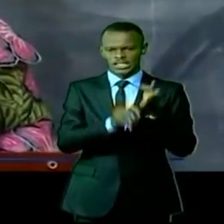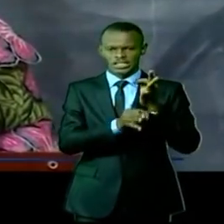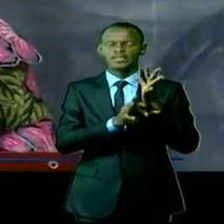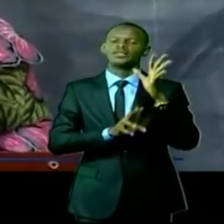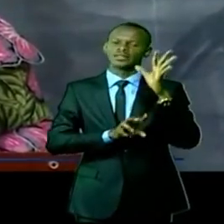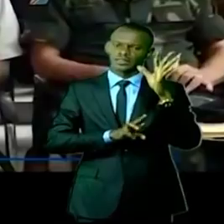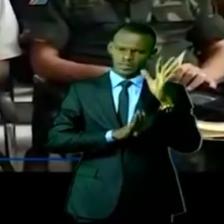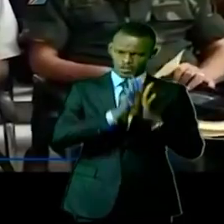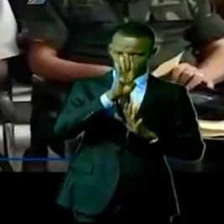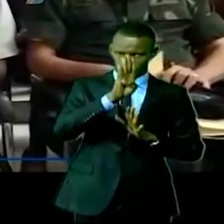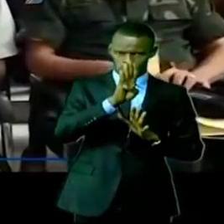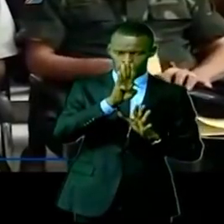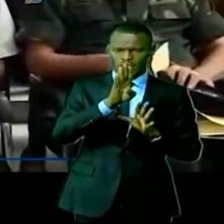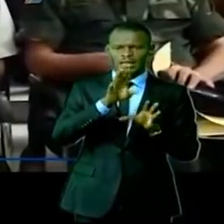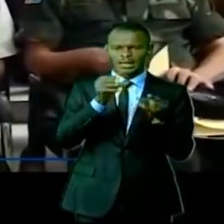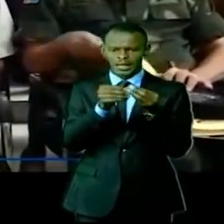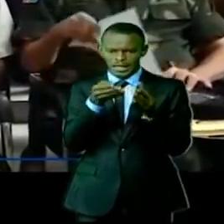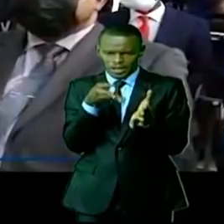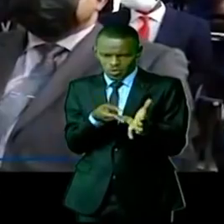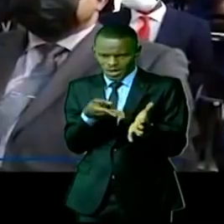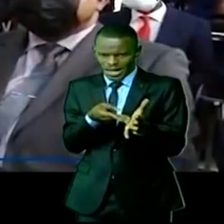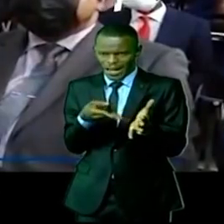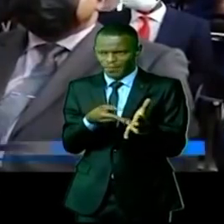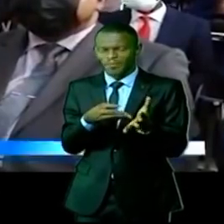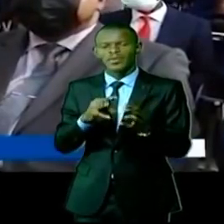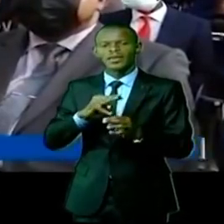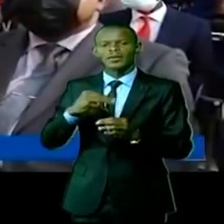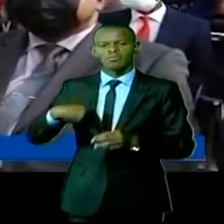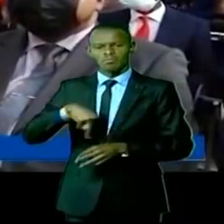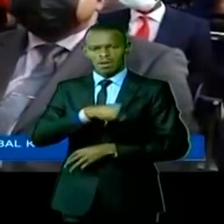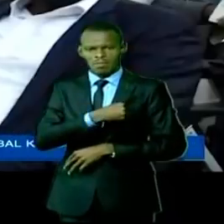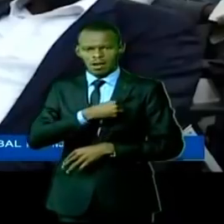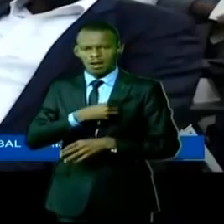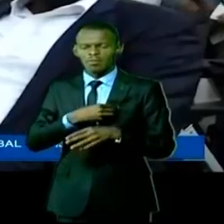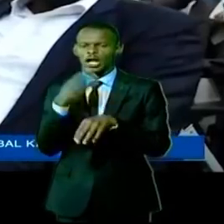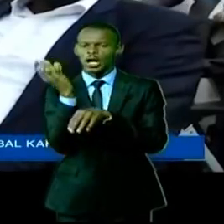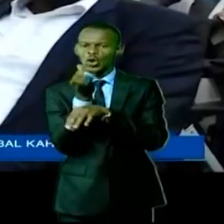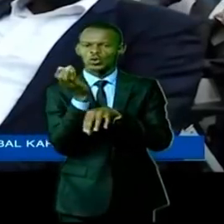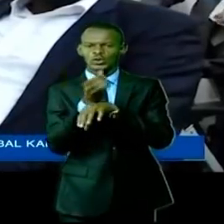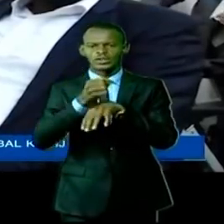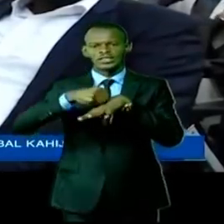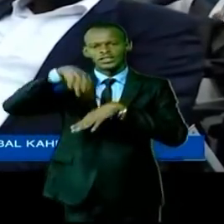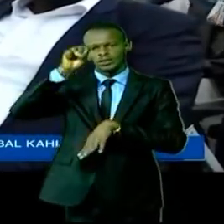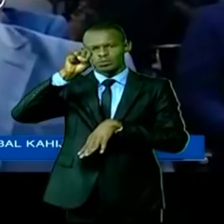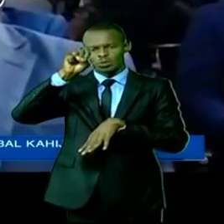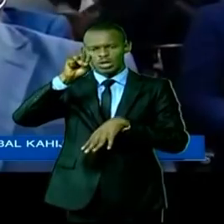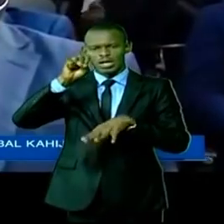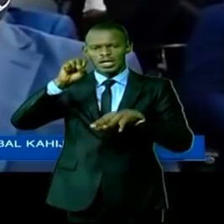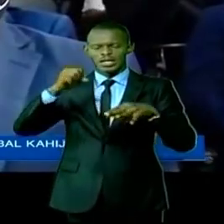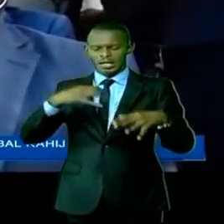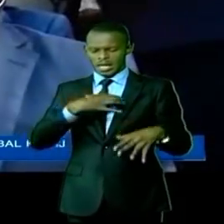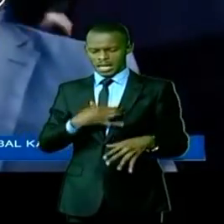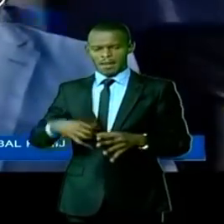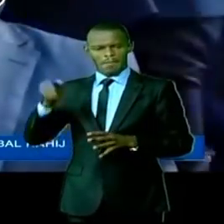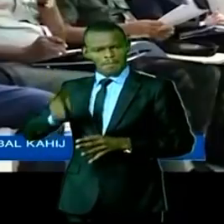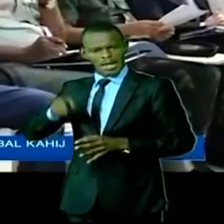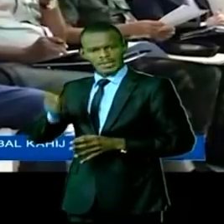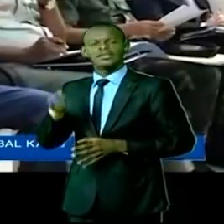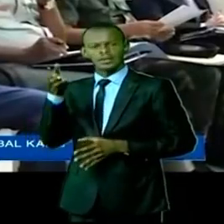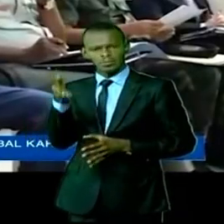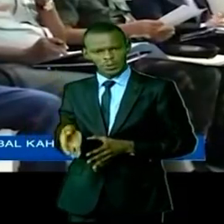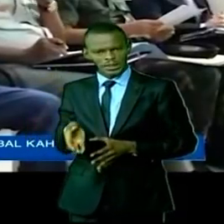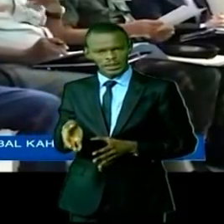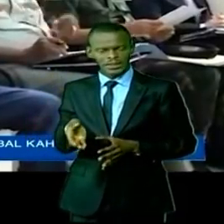des membres du Conseil supérieur de la magistrature, du CNRF, des APLC, OSEP et des partenaires dont le représentant